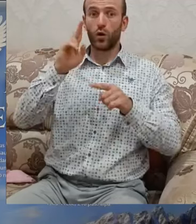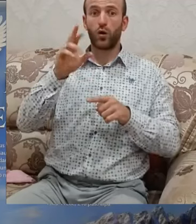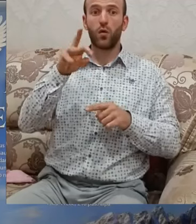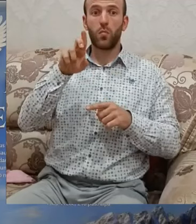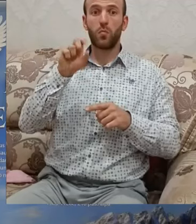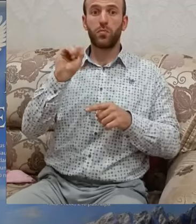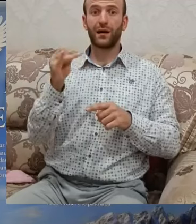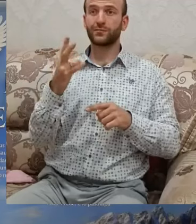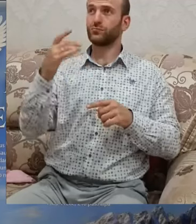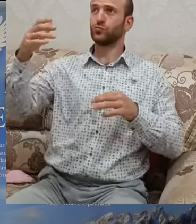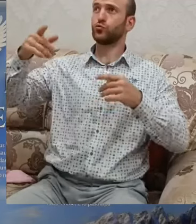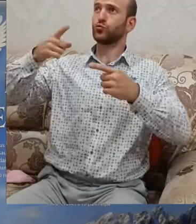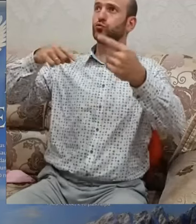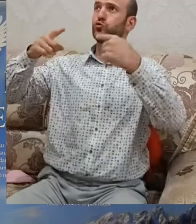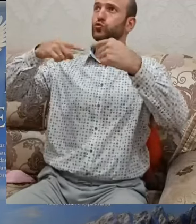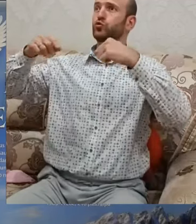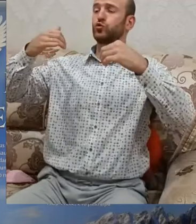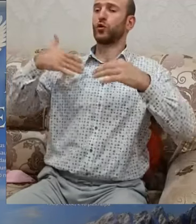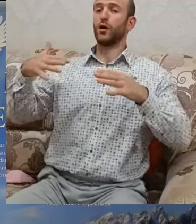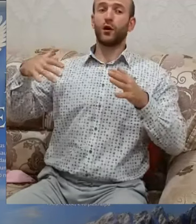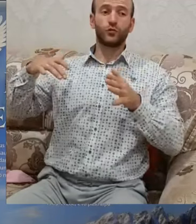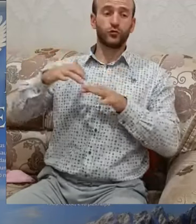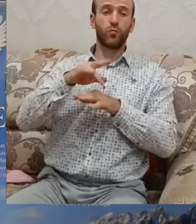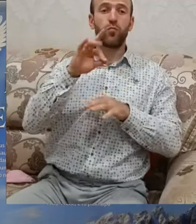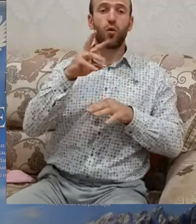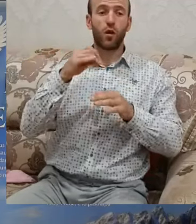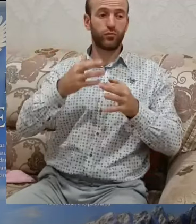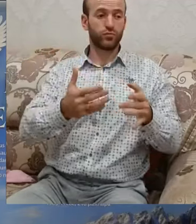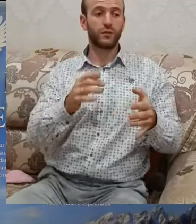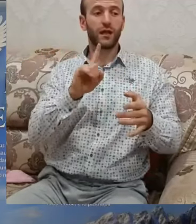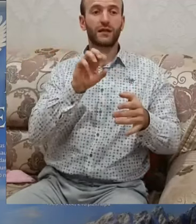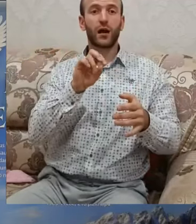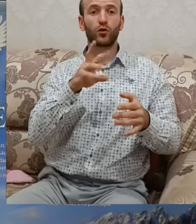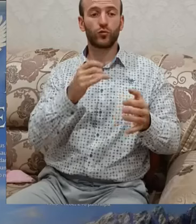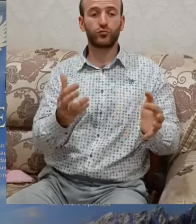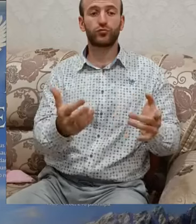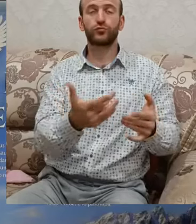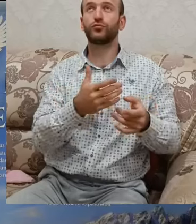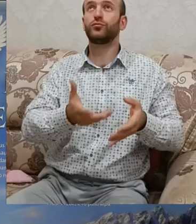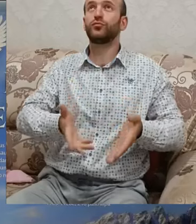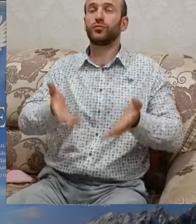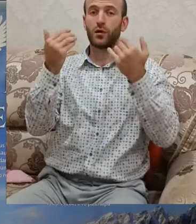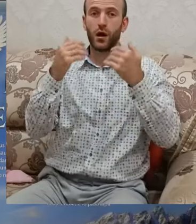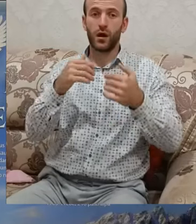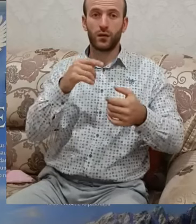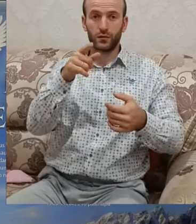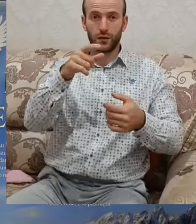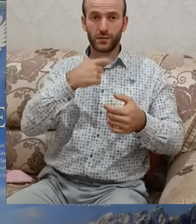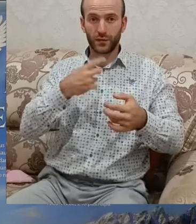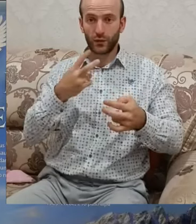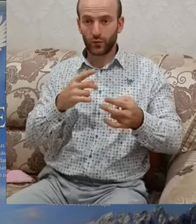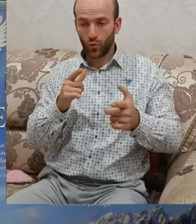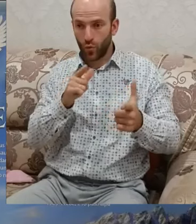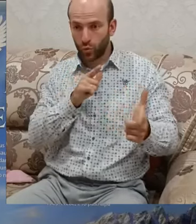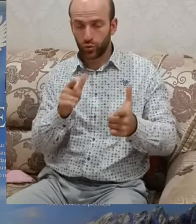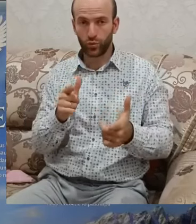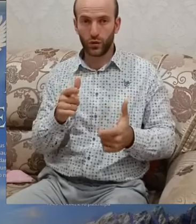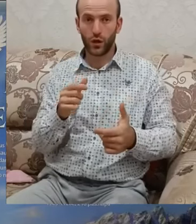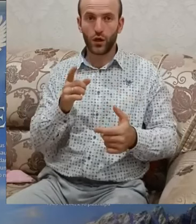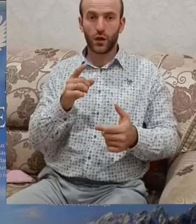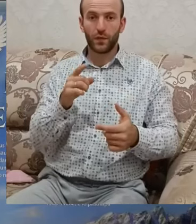Labiau už viską norisi pasilikti toje šviesoje, kad subręstum. Самое больше хочется остаться в том свете, чтобы созрел. Tiek daug